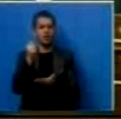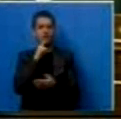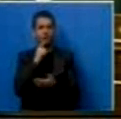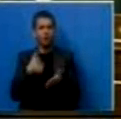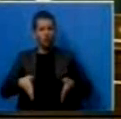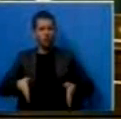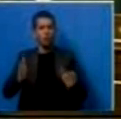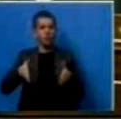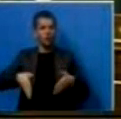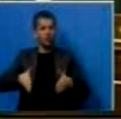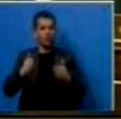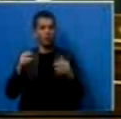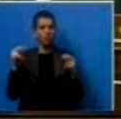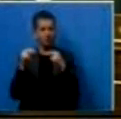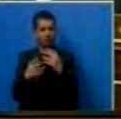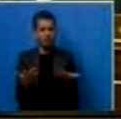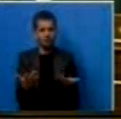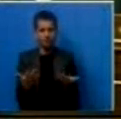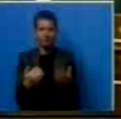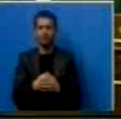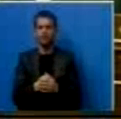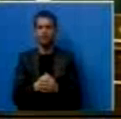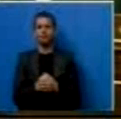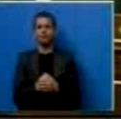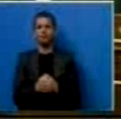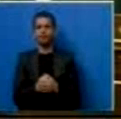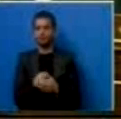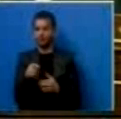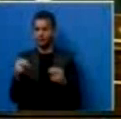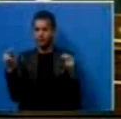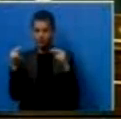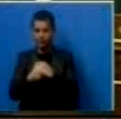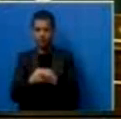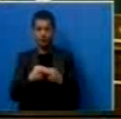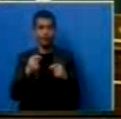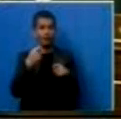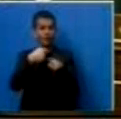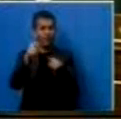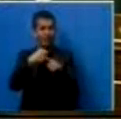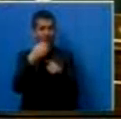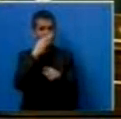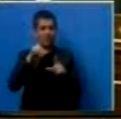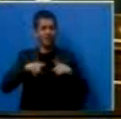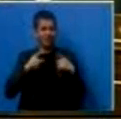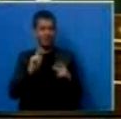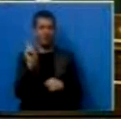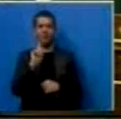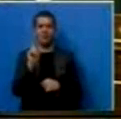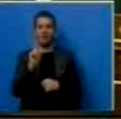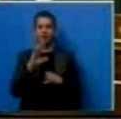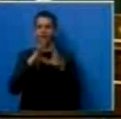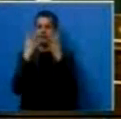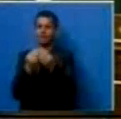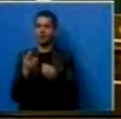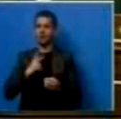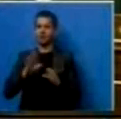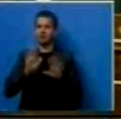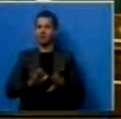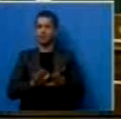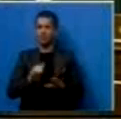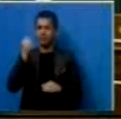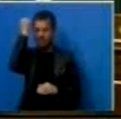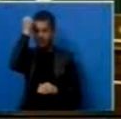infrastrukturës. Me infrastrukturë nuk rritet cilësia dhe me infrastrukturë nuk mbahen qytetarët tonë mrenda.